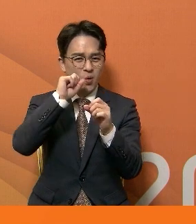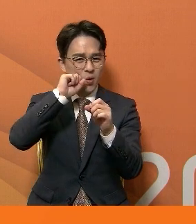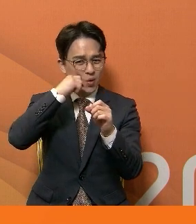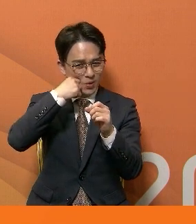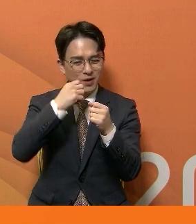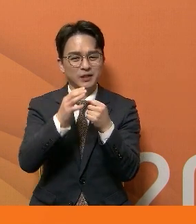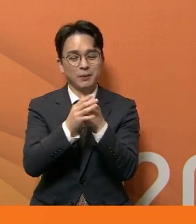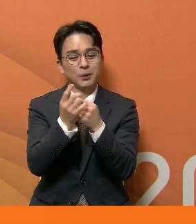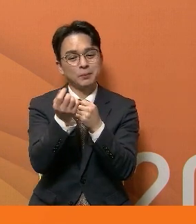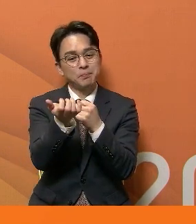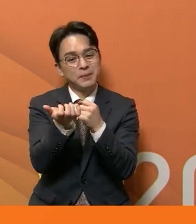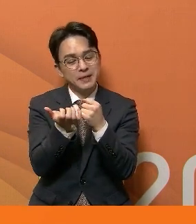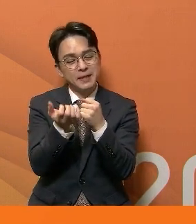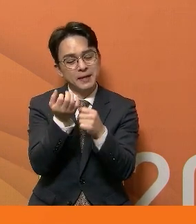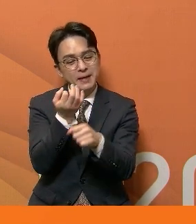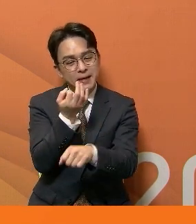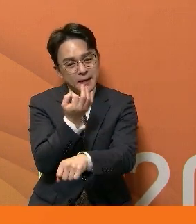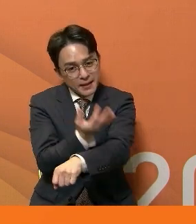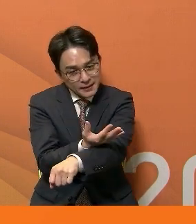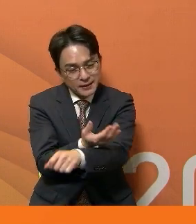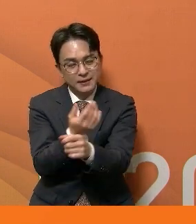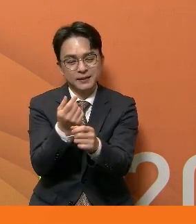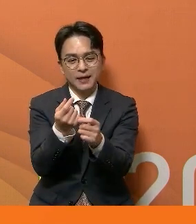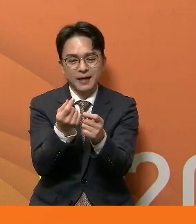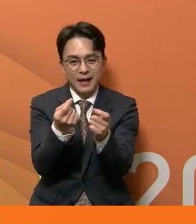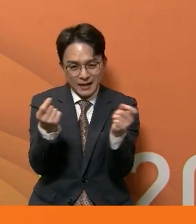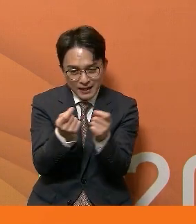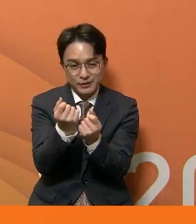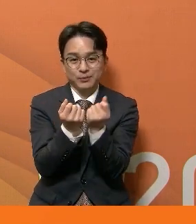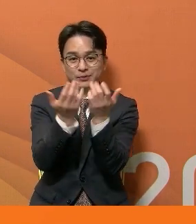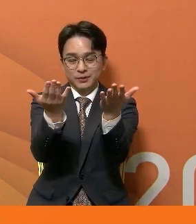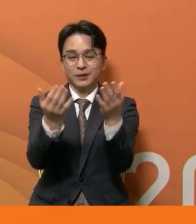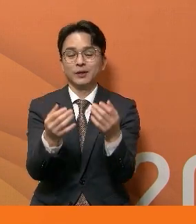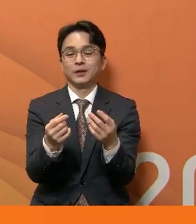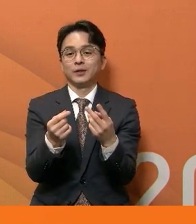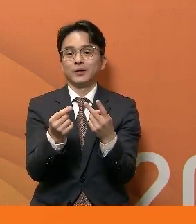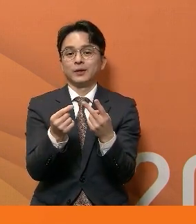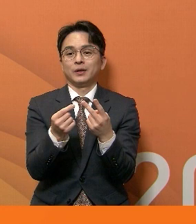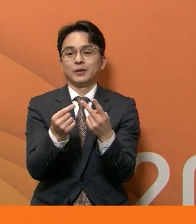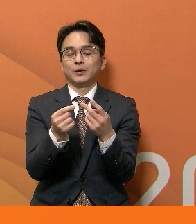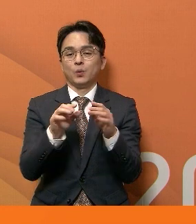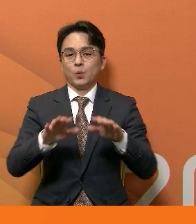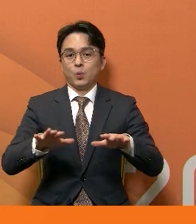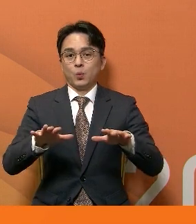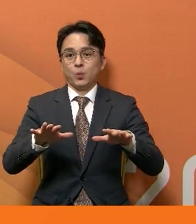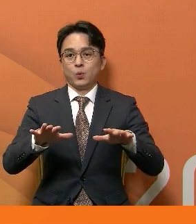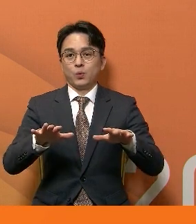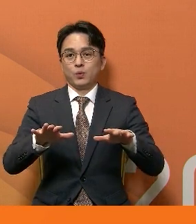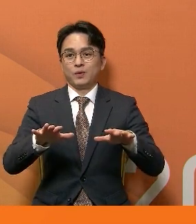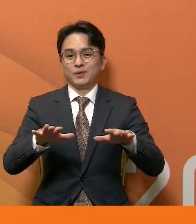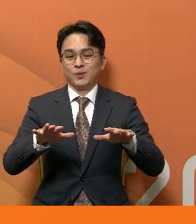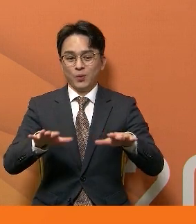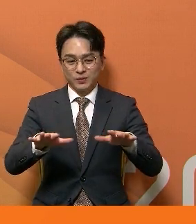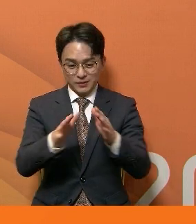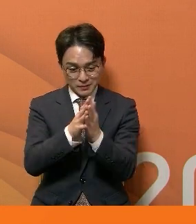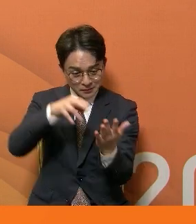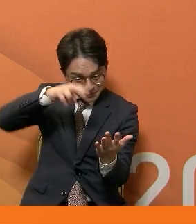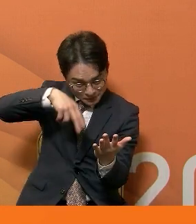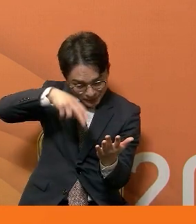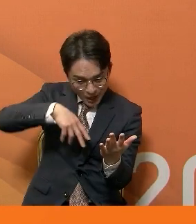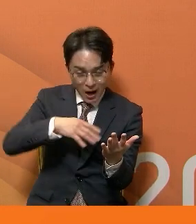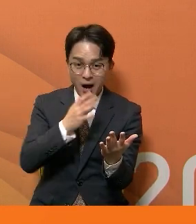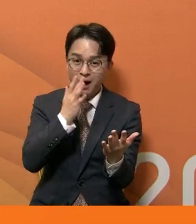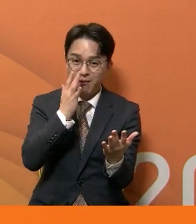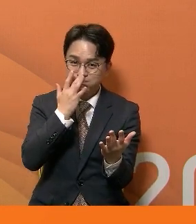같아서 용 설명을 간단하게 좀 드릴 거구요 그리고이 시간에 아마이 자리에서 전부 파악한 시기가 좀 쉽지는 않으실